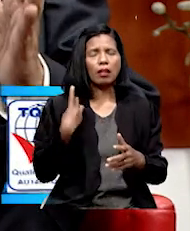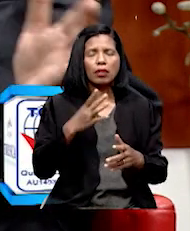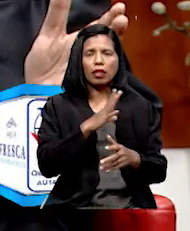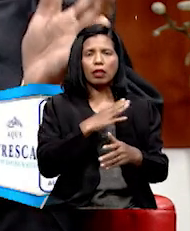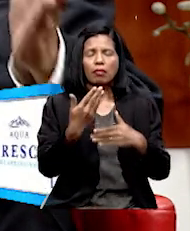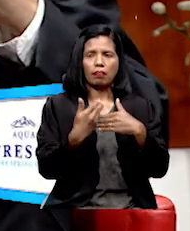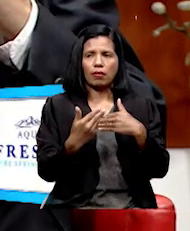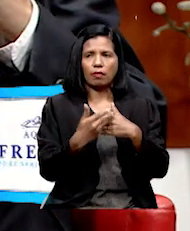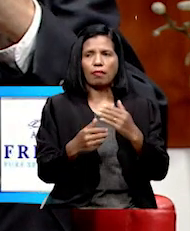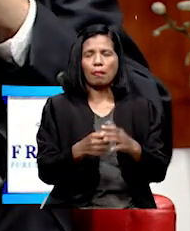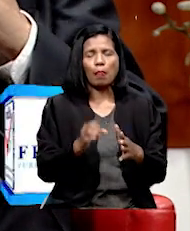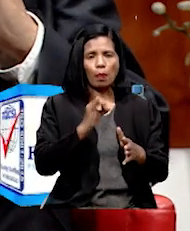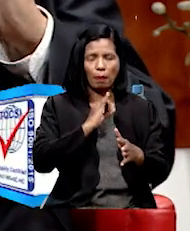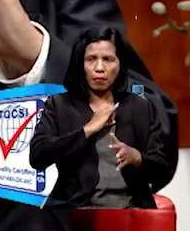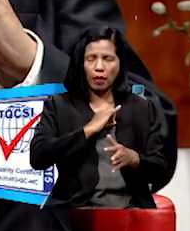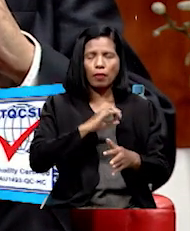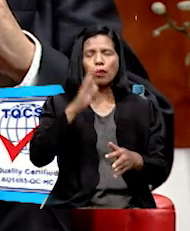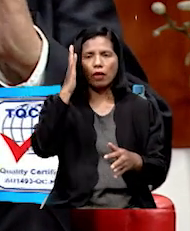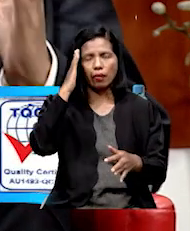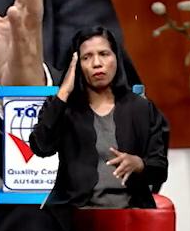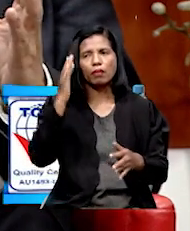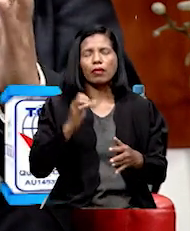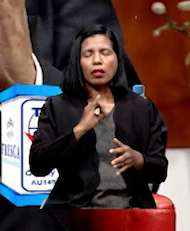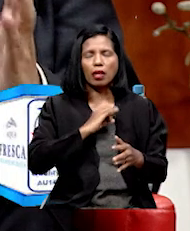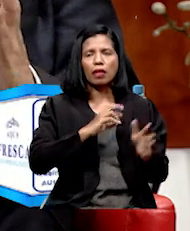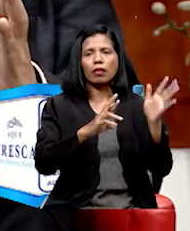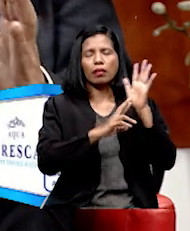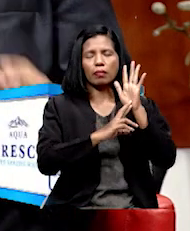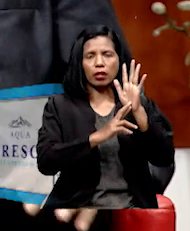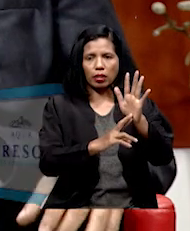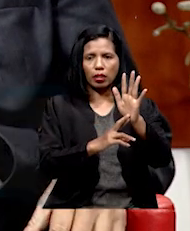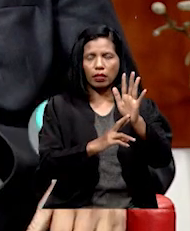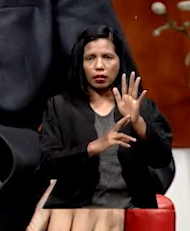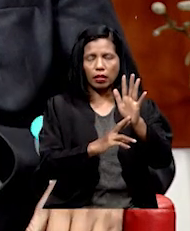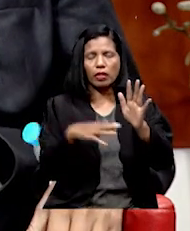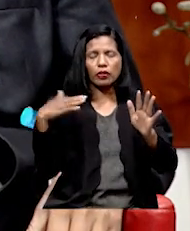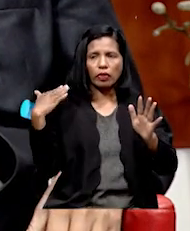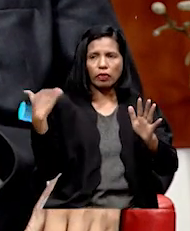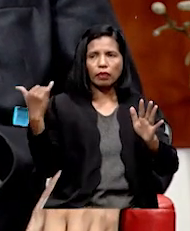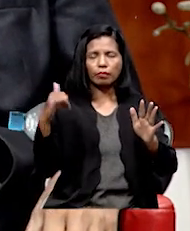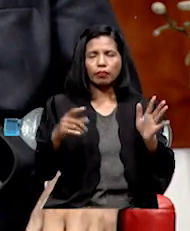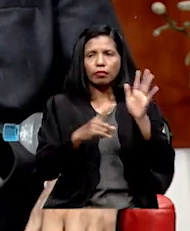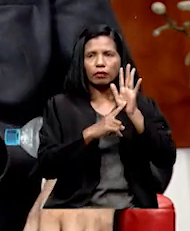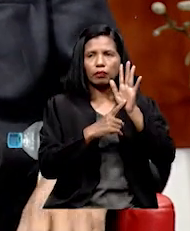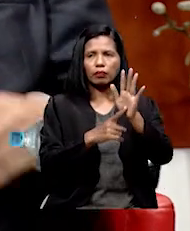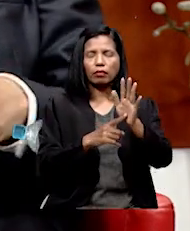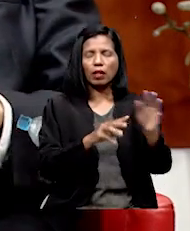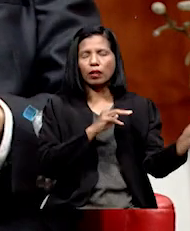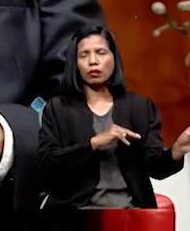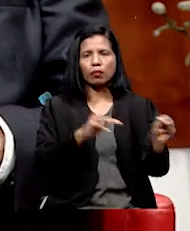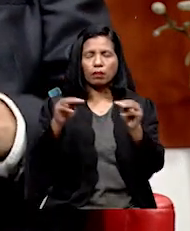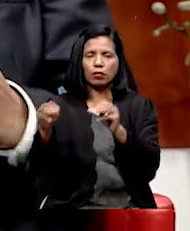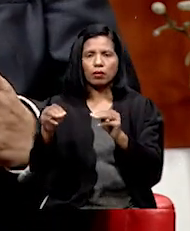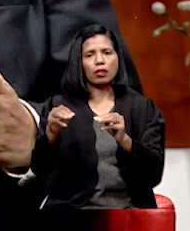então hau hanoi katak hau representa geração ida nebe transforma. Insiste transformação